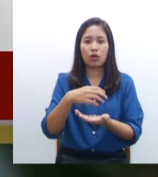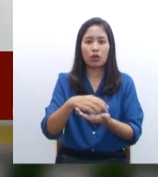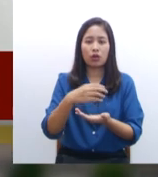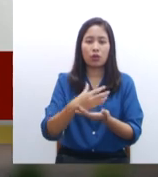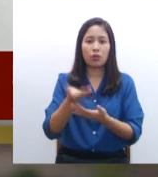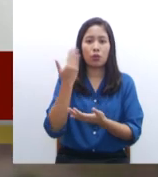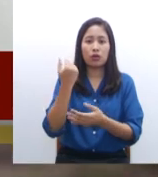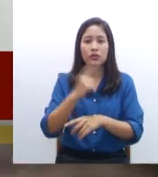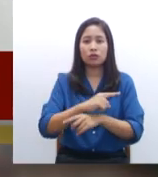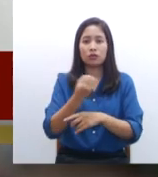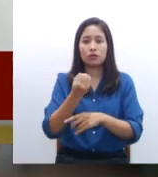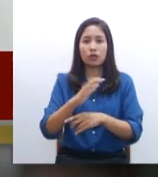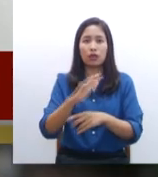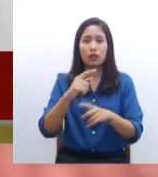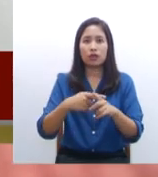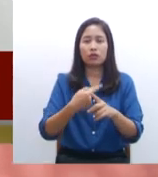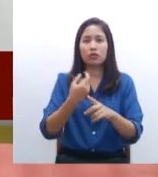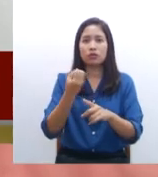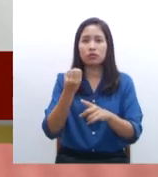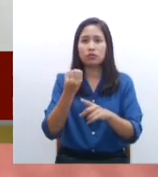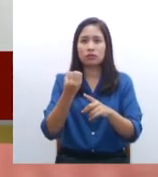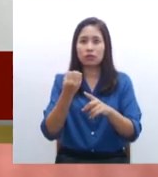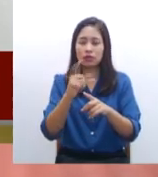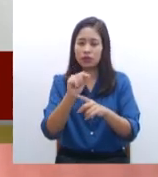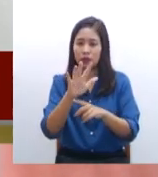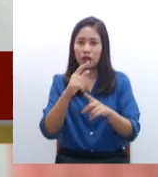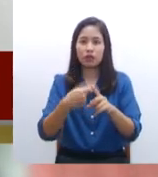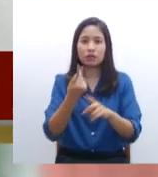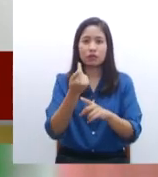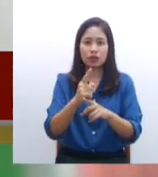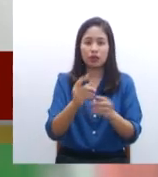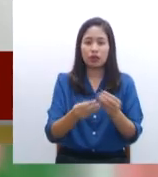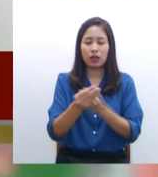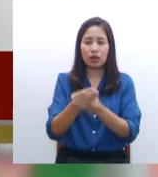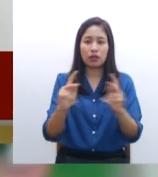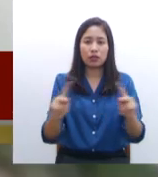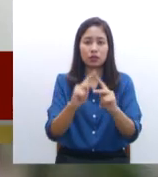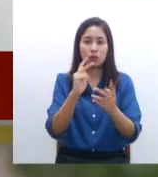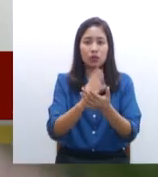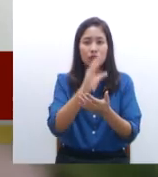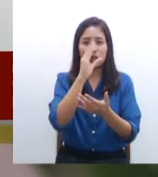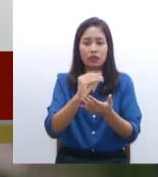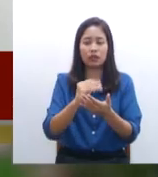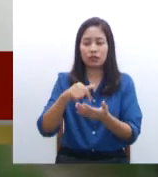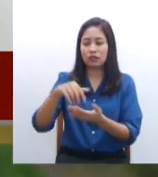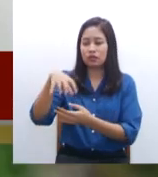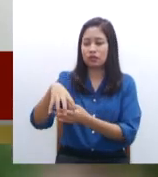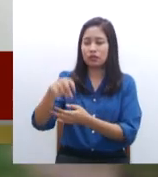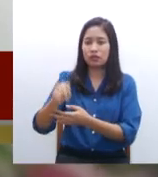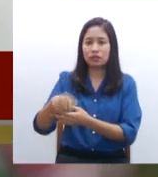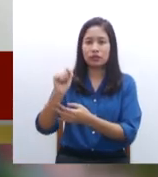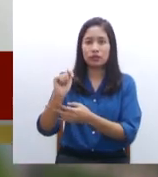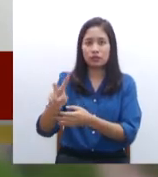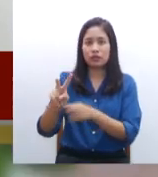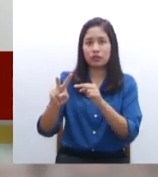ายนพุทธศักราช2553มีมติให้กระทรวงศึกษาธิการโดยสำนักงานคณะกรรมการการศึกษ